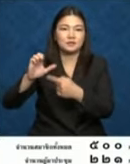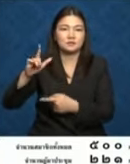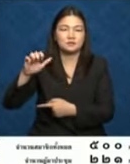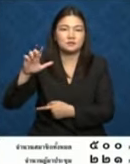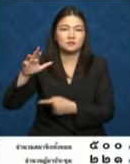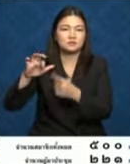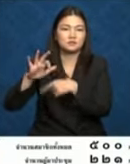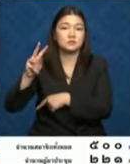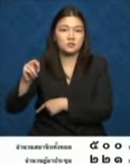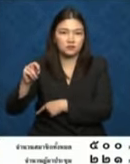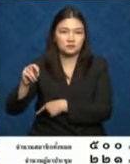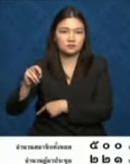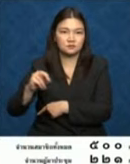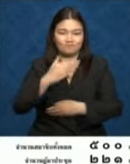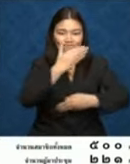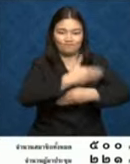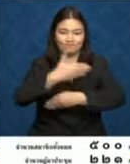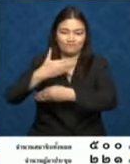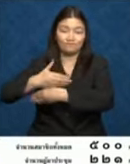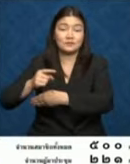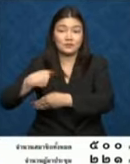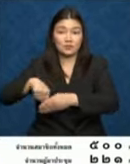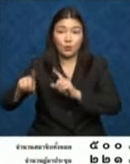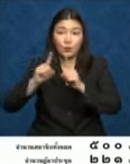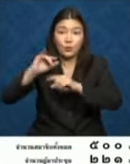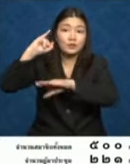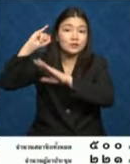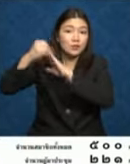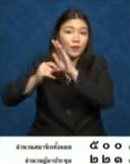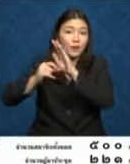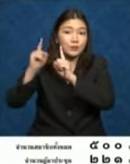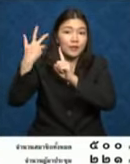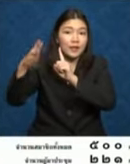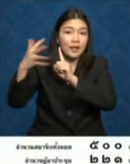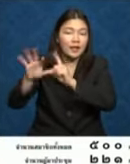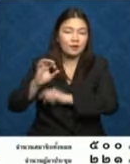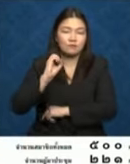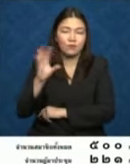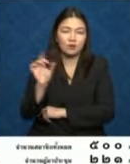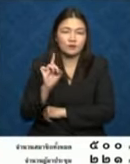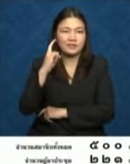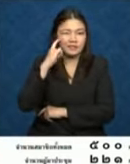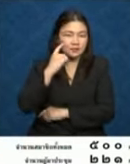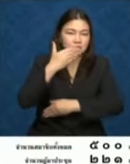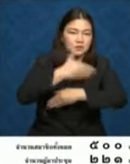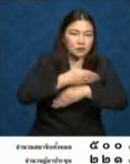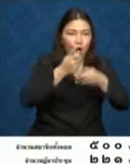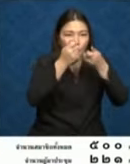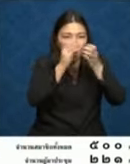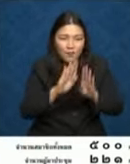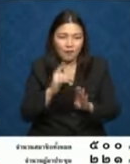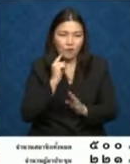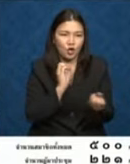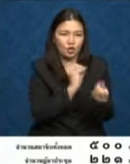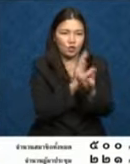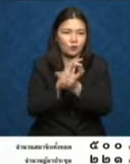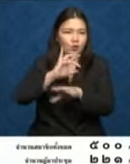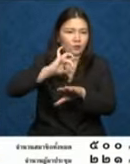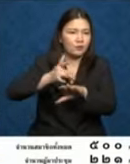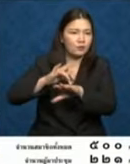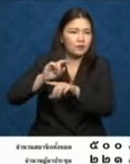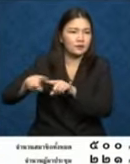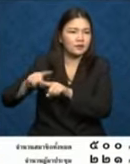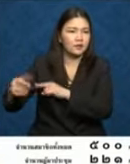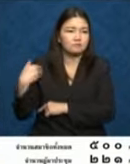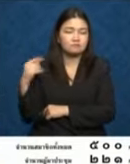2ประตูใหญ่นี้ที่ได้พูดคุยในระดับจังหวัดไปแล้วว่าจะมีการออกแบบแล้วก็ศึกษาผลกระทบสิ่งแวดล้อมตล